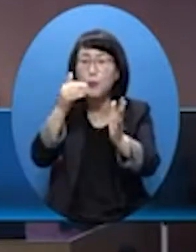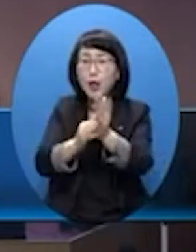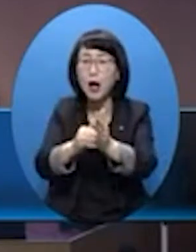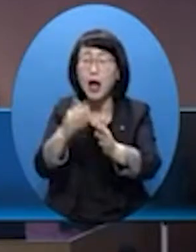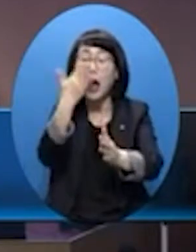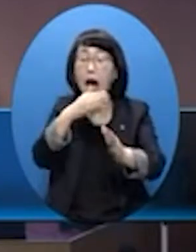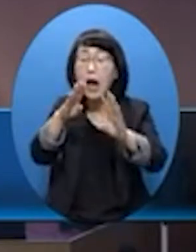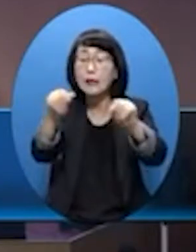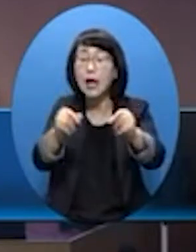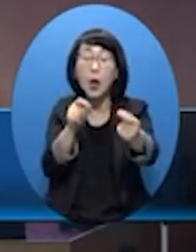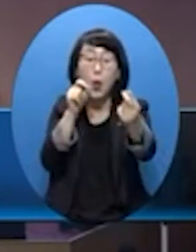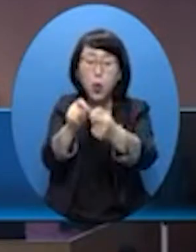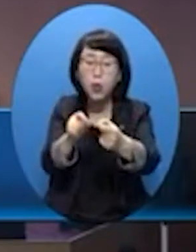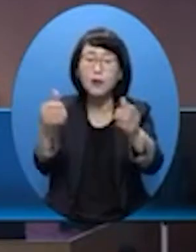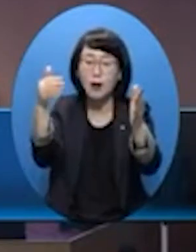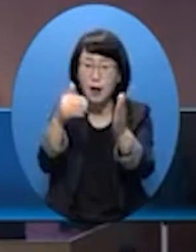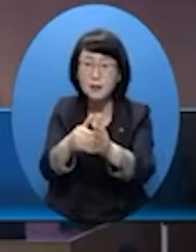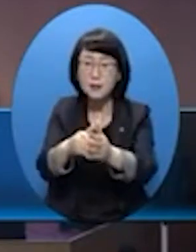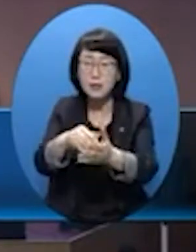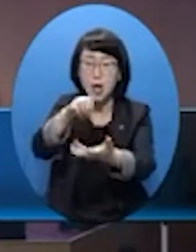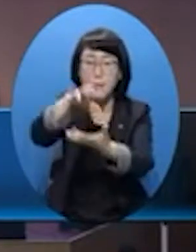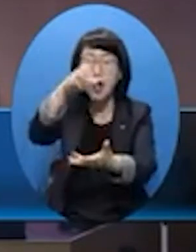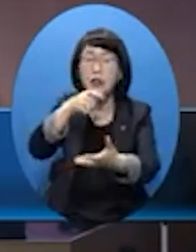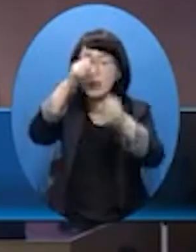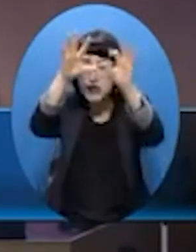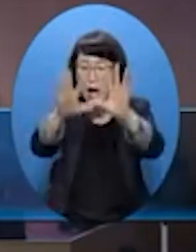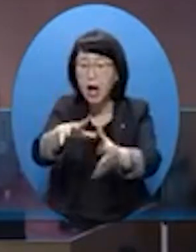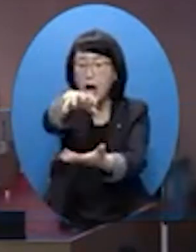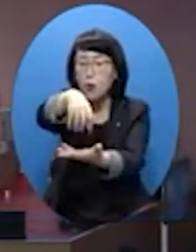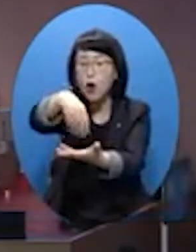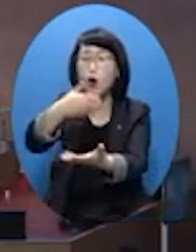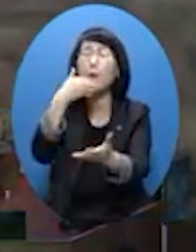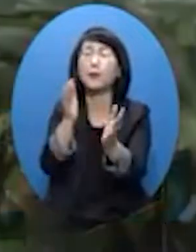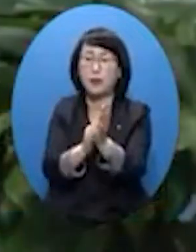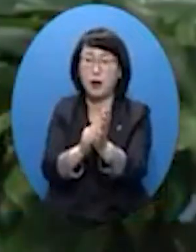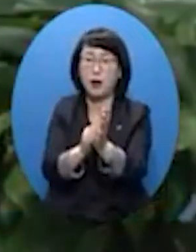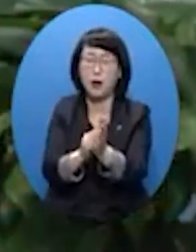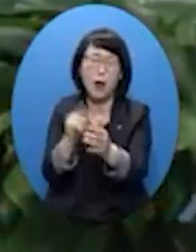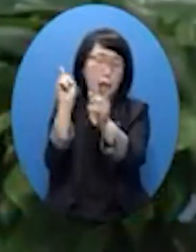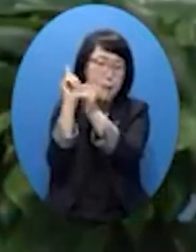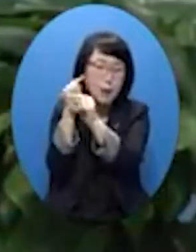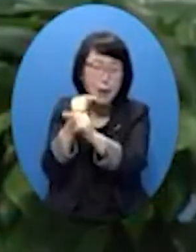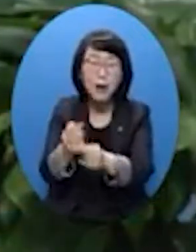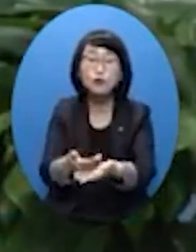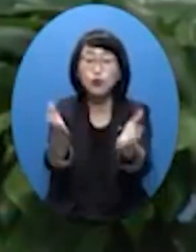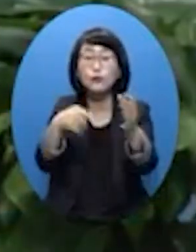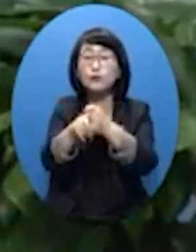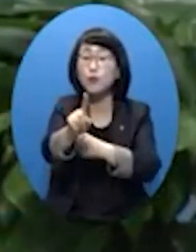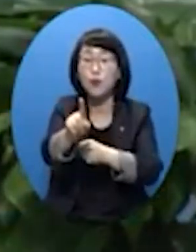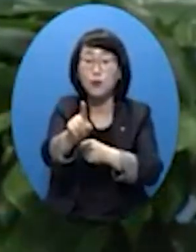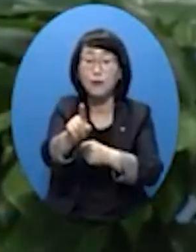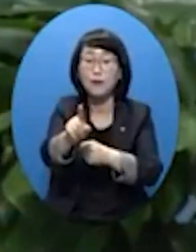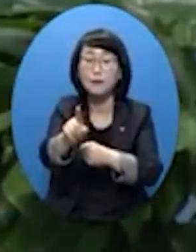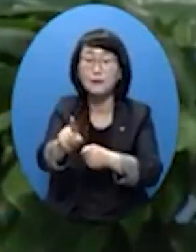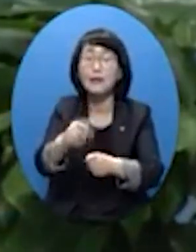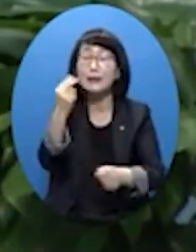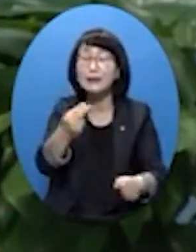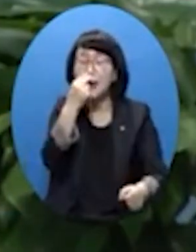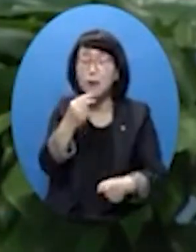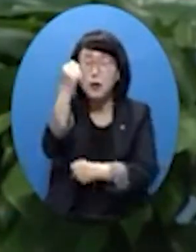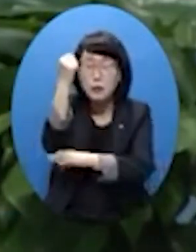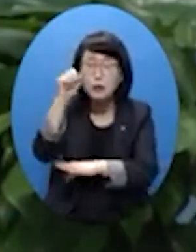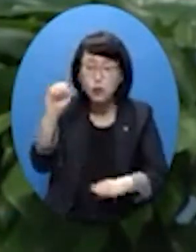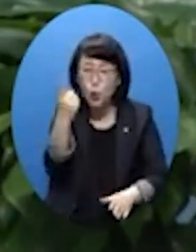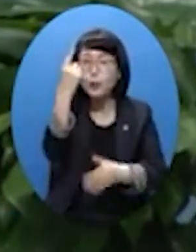접경에 이르기까지 그들이 만나를 멋따라 만나를 매일같이 내려 주신 것은 생맥 그런 의